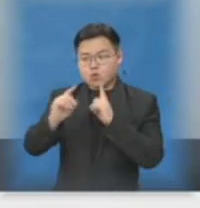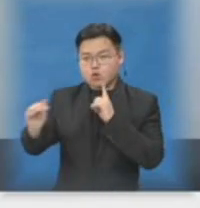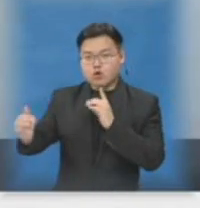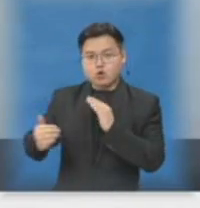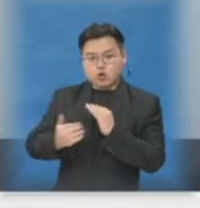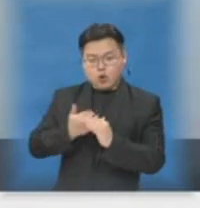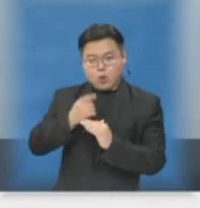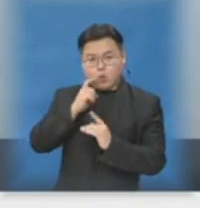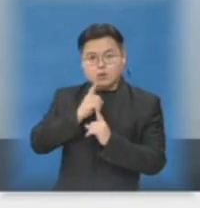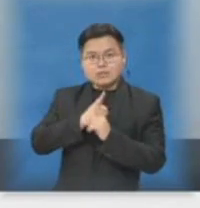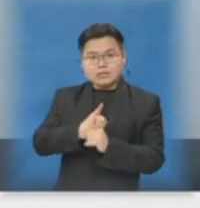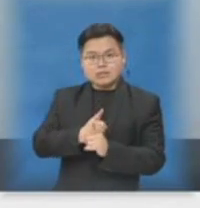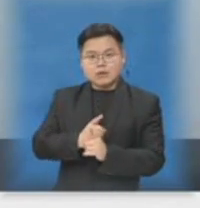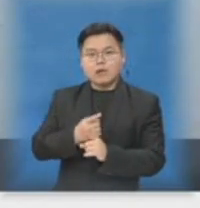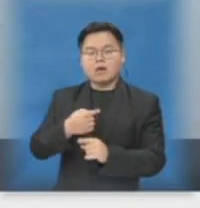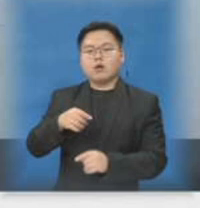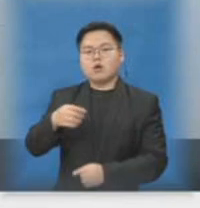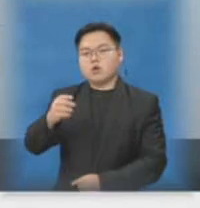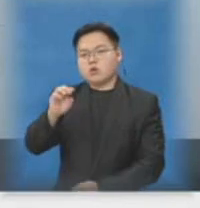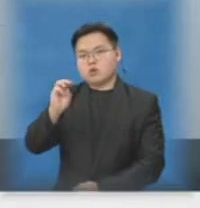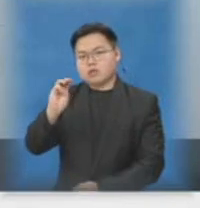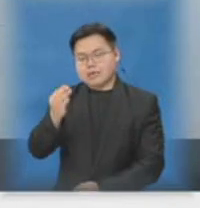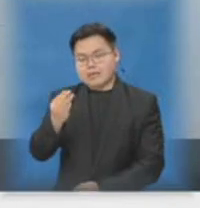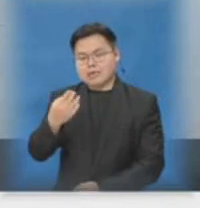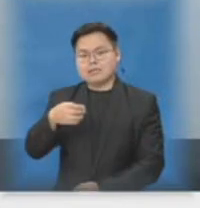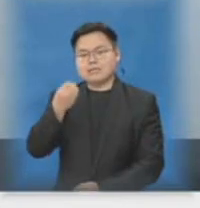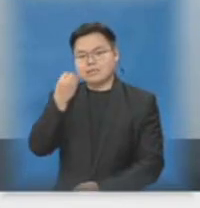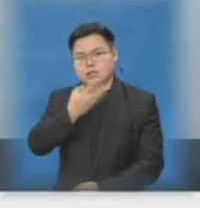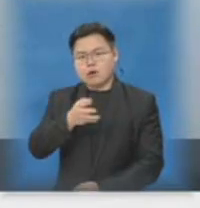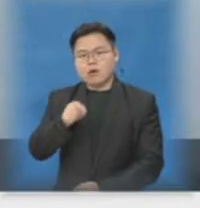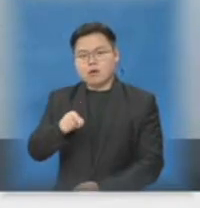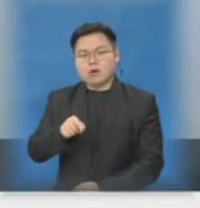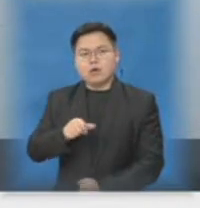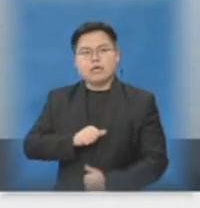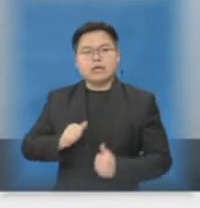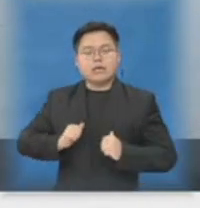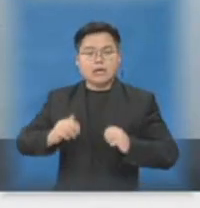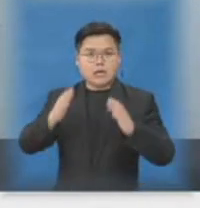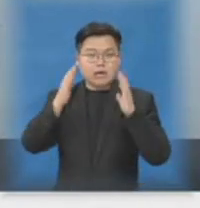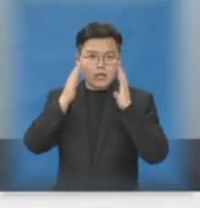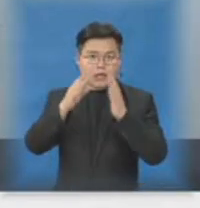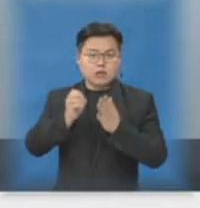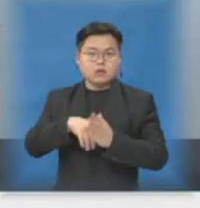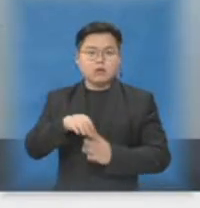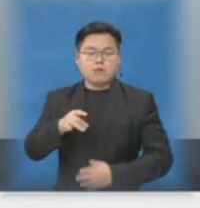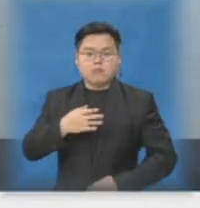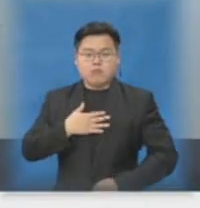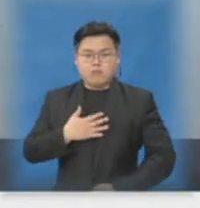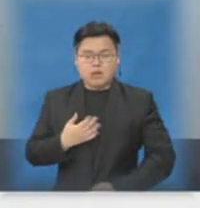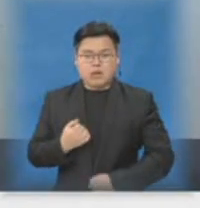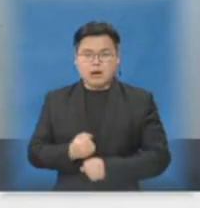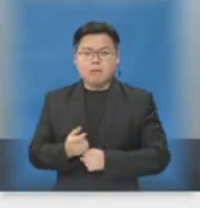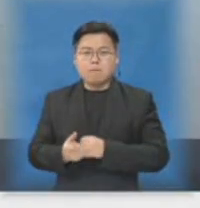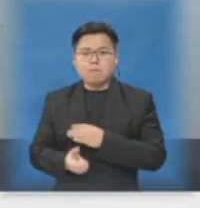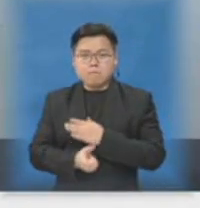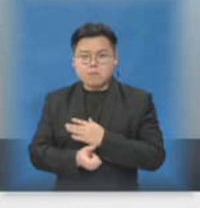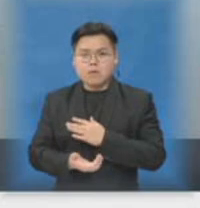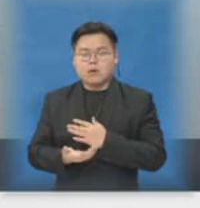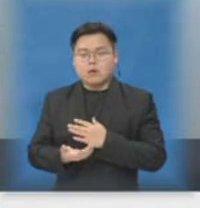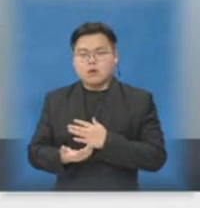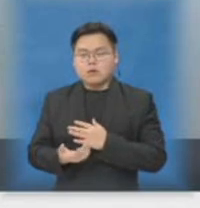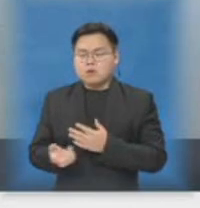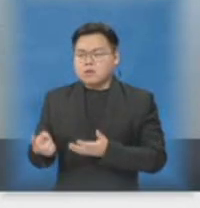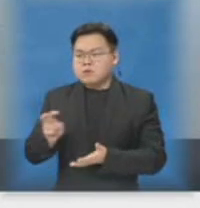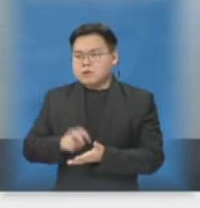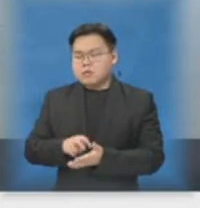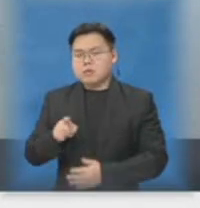хүсэлтийн дагуу одоо төрийн албаны тусгай шалгалтын цар тавлагддаг. Тэгэхээр иргэд маань юу нараа харахгүйгээр одоо миний ажил мэргэжил одоо ямар ажлын байран дээр